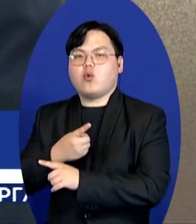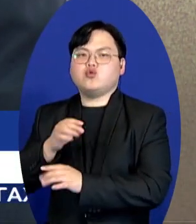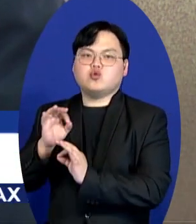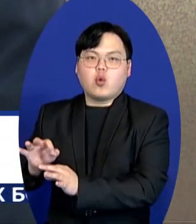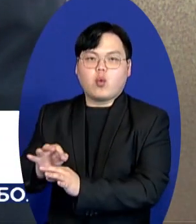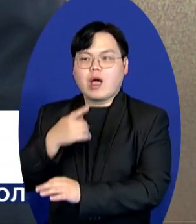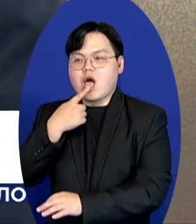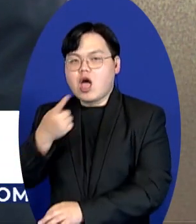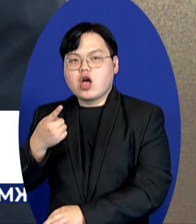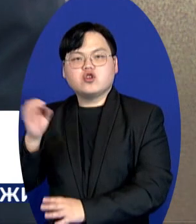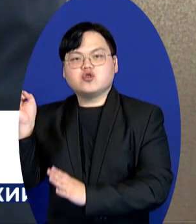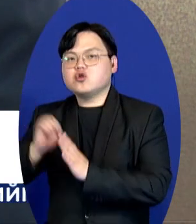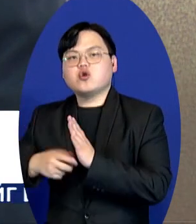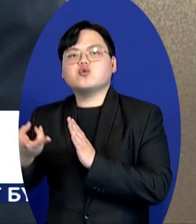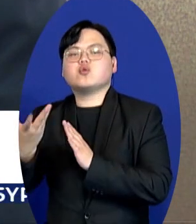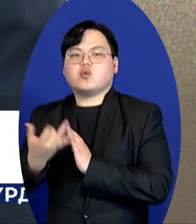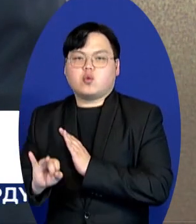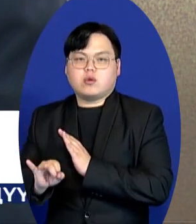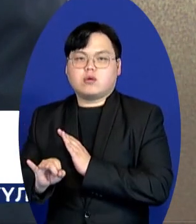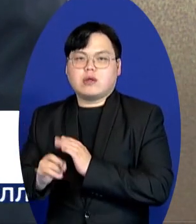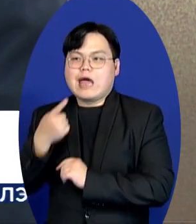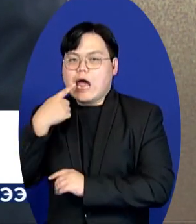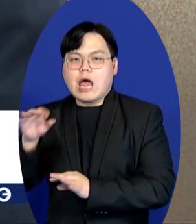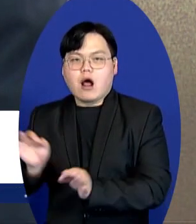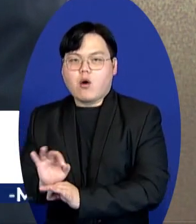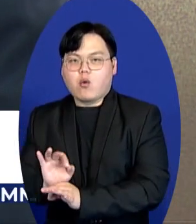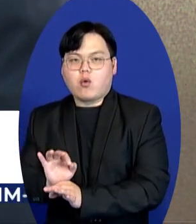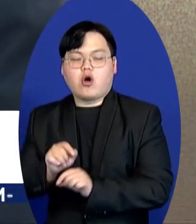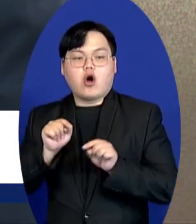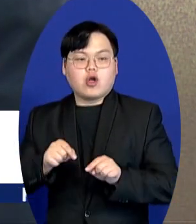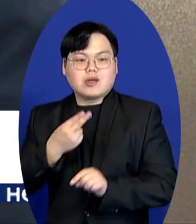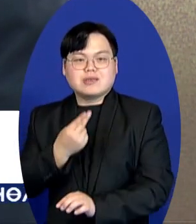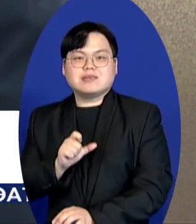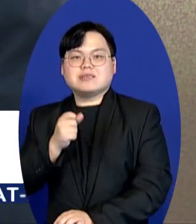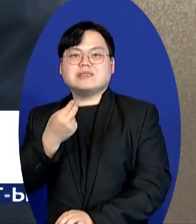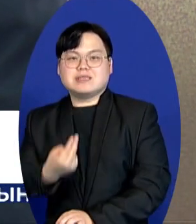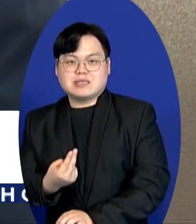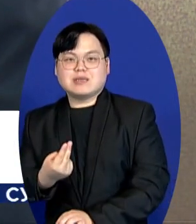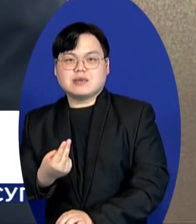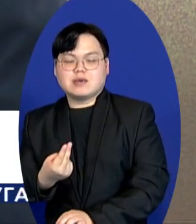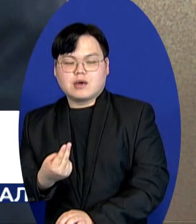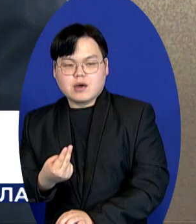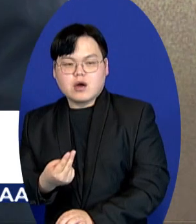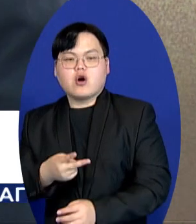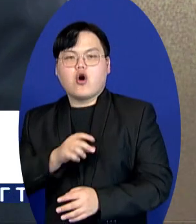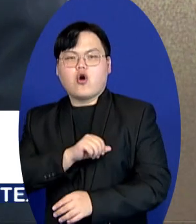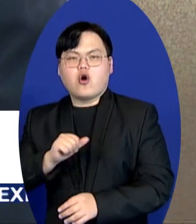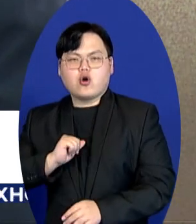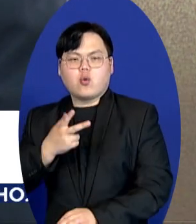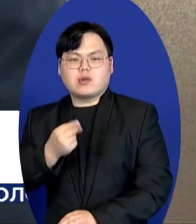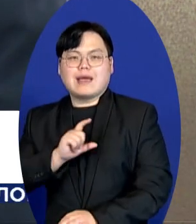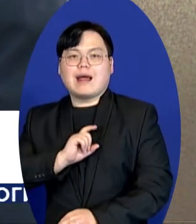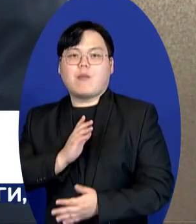огт яриагүй. Ярих ч ёсгүй гэж бодож байгаа. Цэц өнөөдрийн хүчин төгөлдөр мөрдөгж байгаа хуулийнхаа хүрээнд өөрийнхөө эрхийн